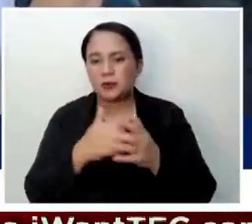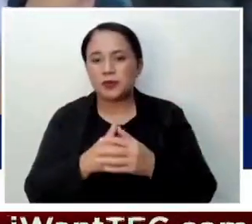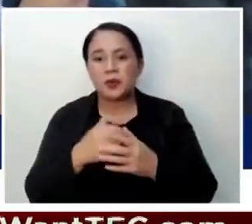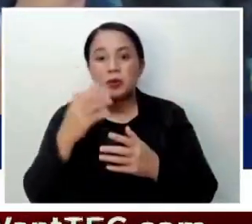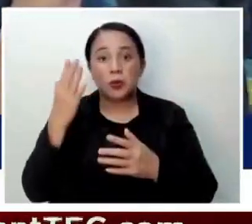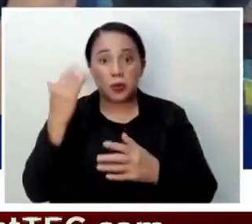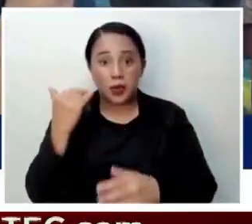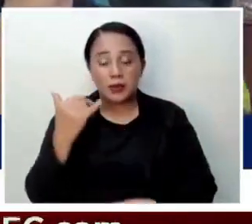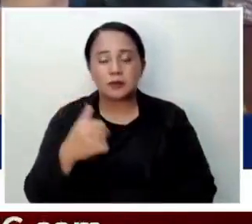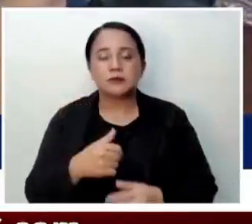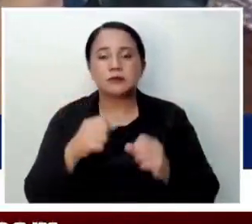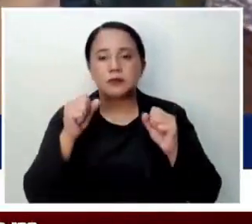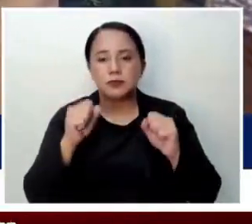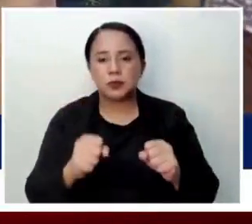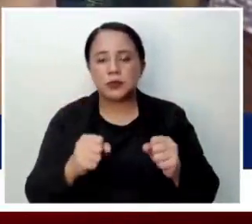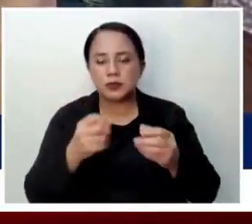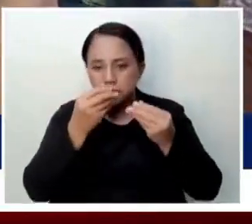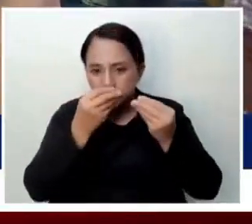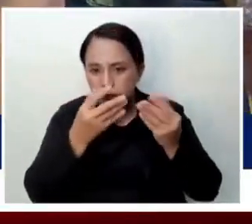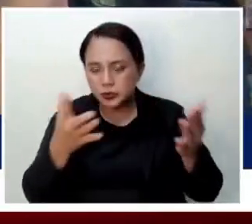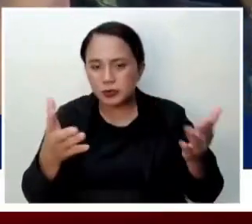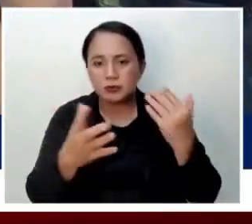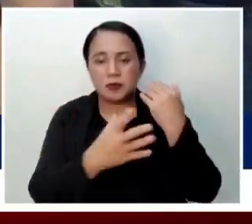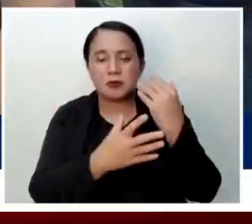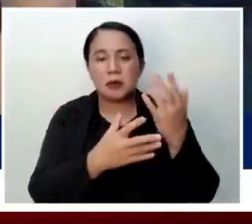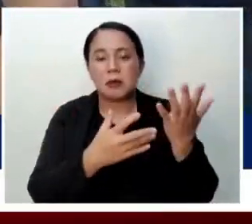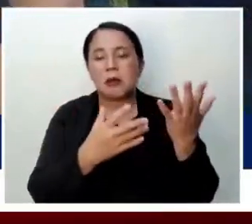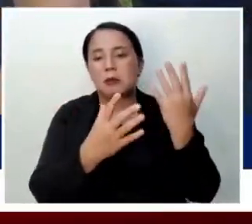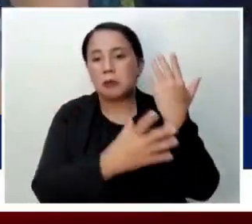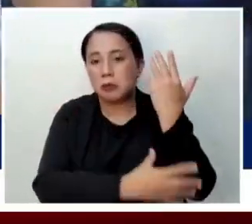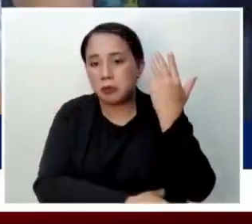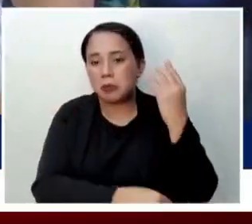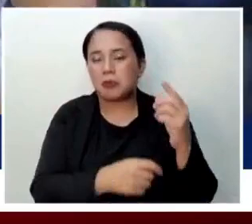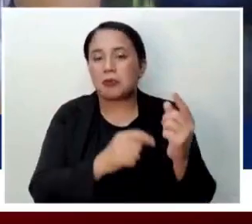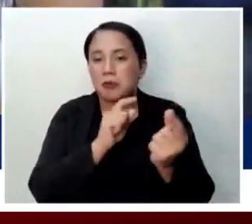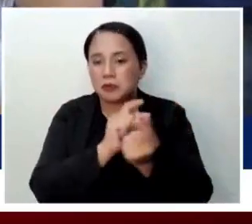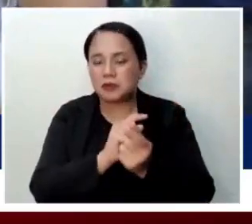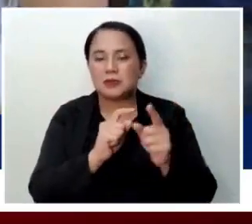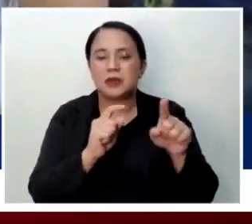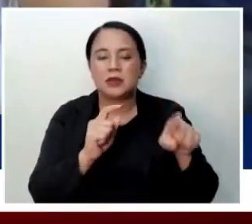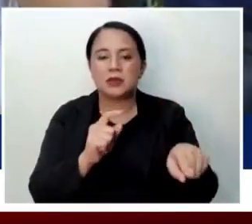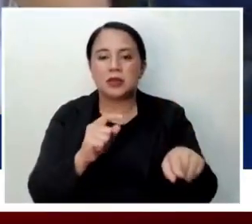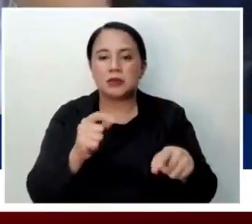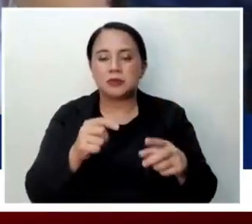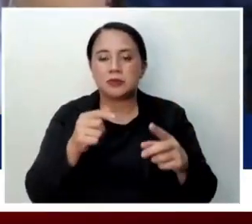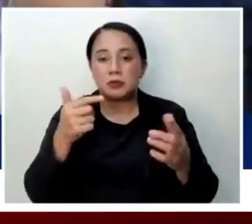anya, mas naabot niya ang mga mahihirap na target niyang matulungan sakaling manalo siya